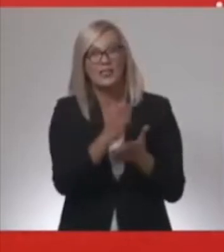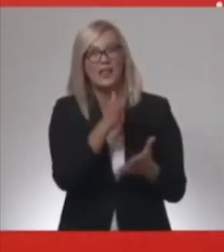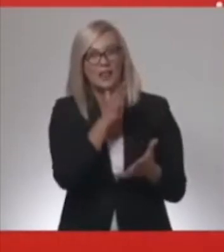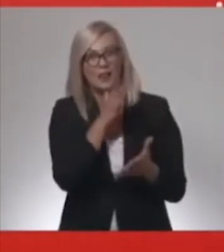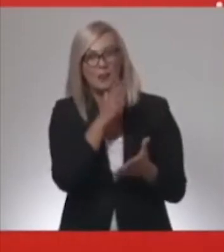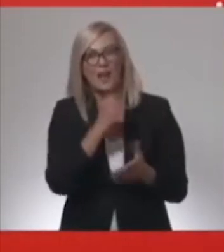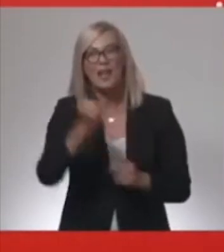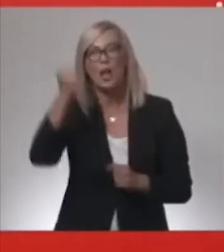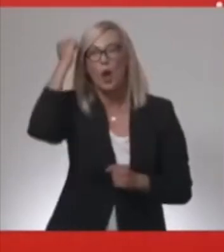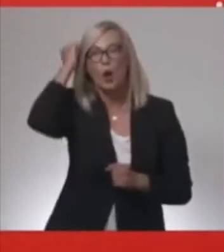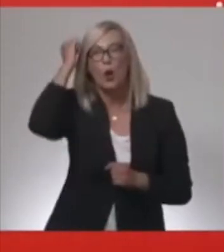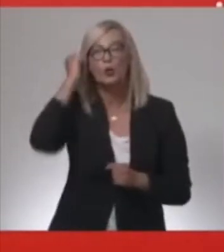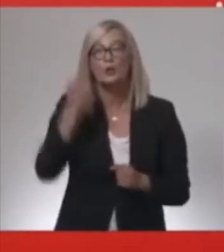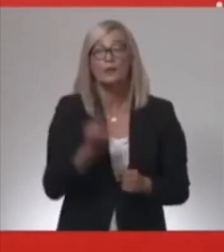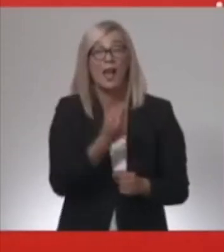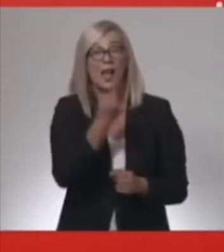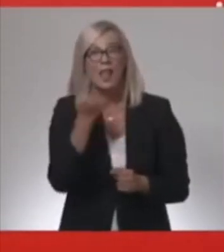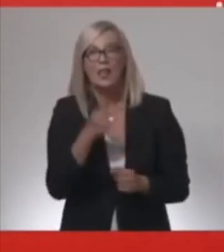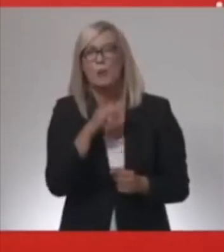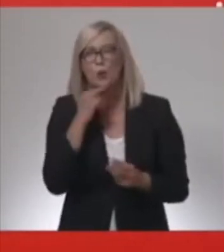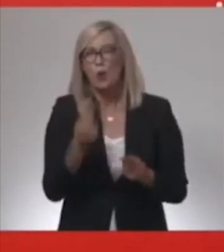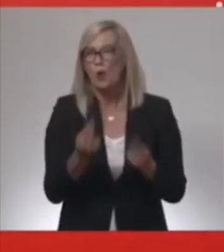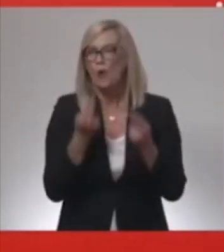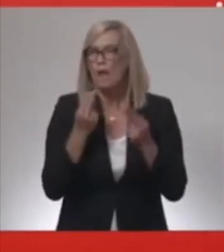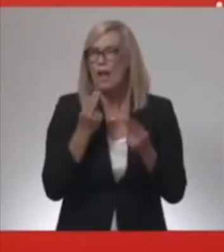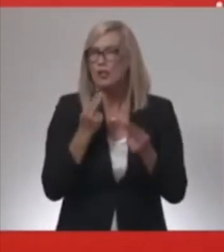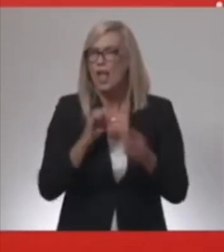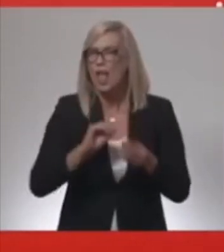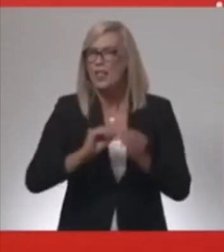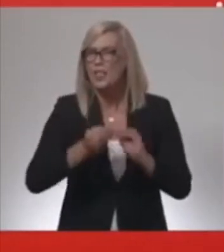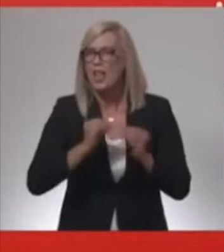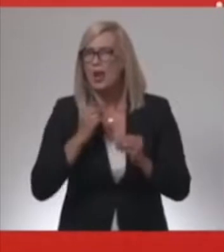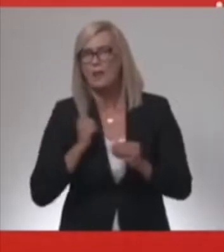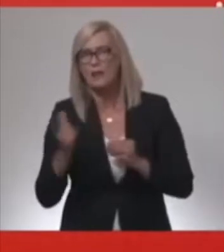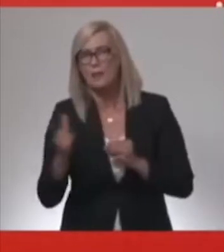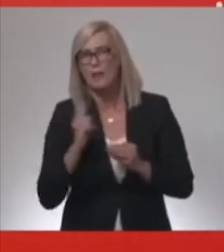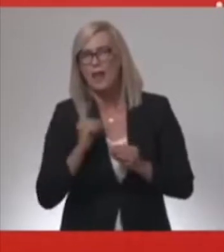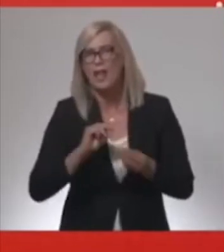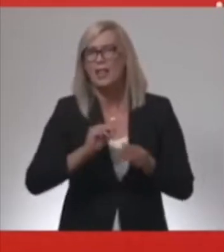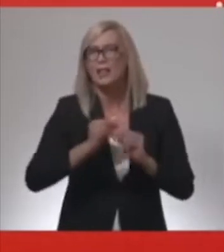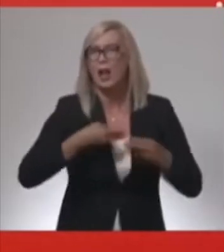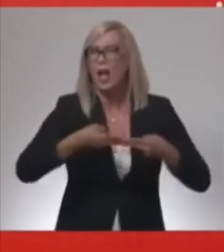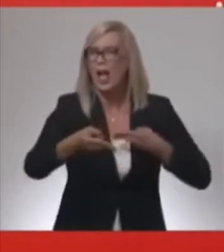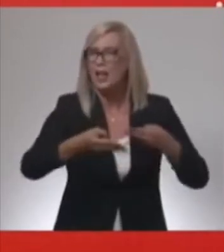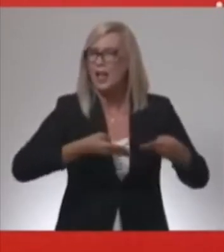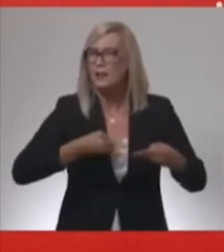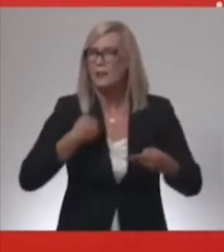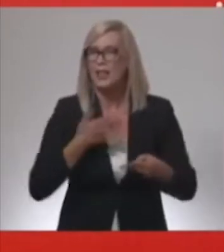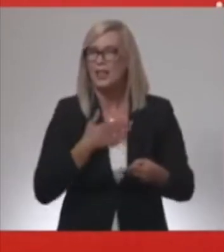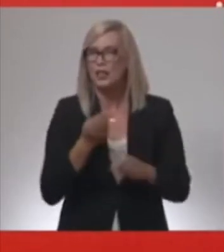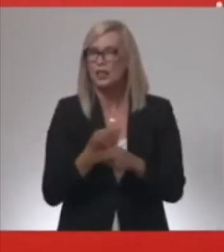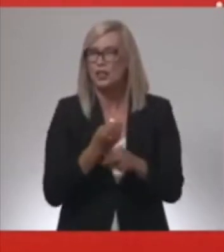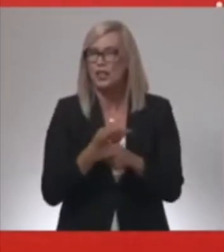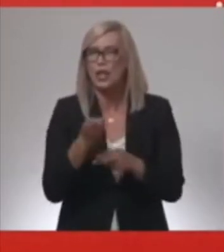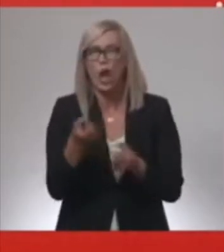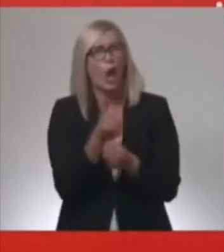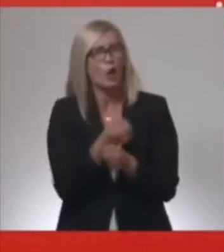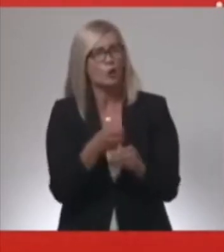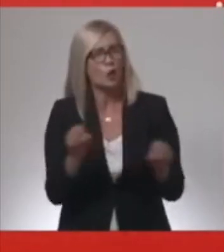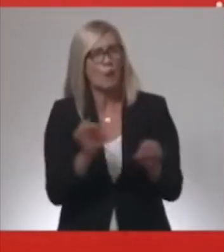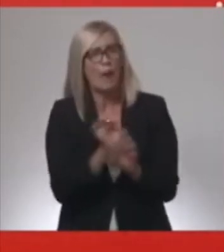për Maqedoninë e Veriut, Kosovën, Kosova është një nga partneret më të mirë.